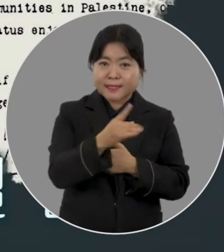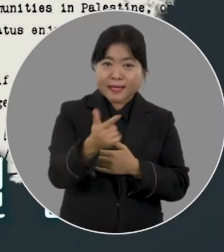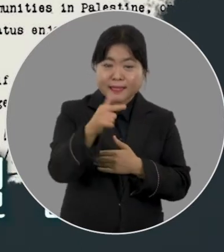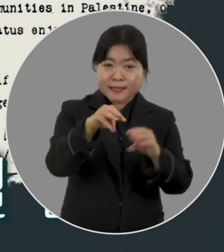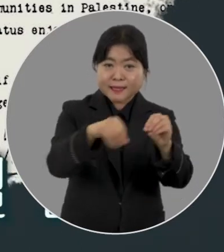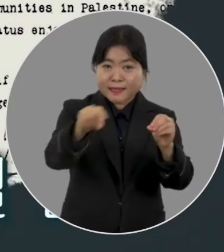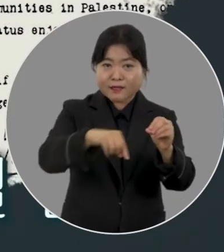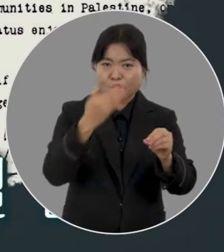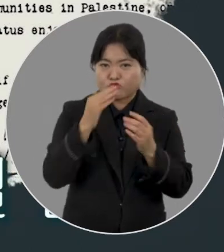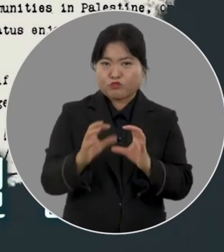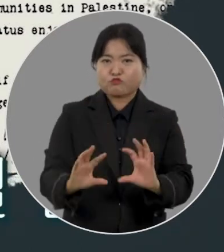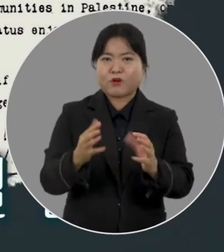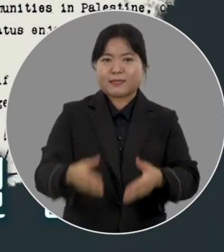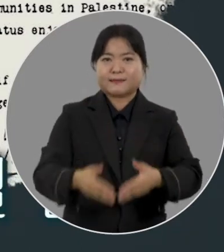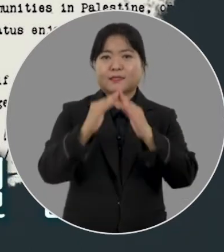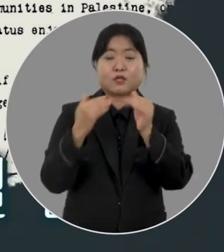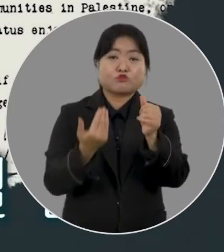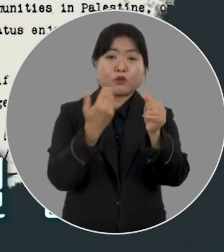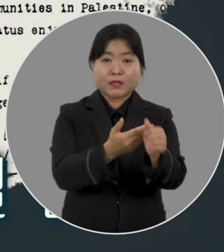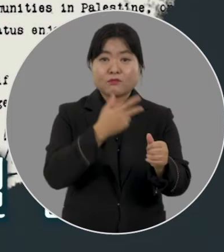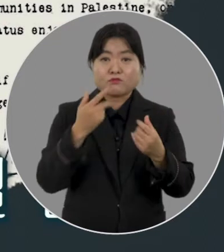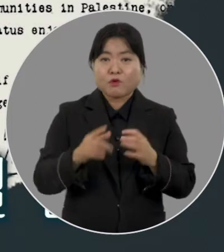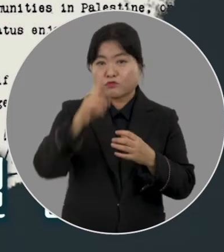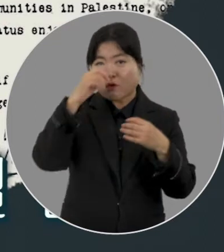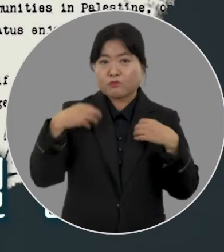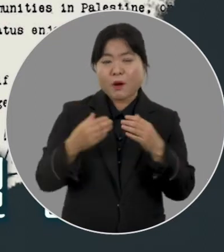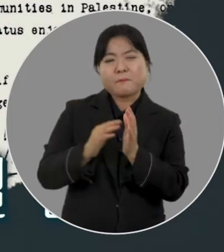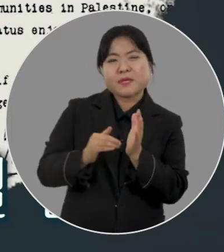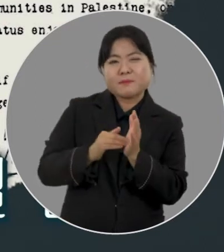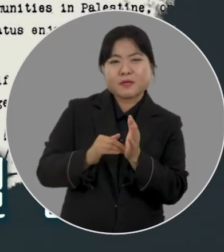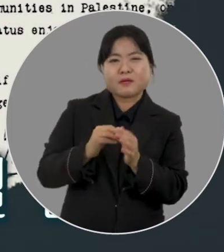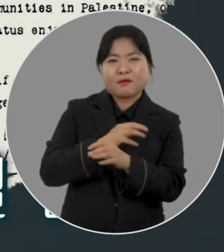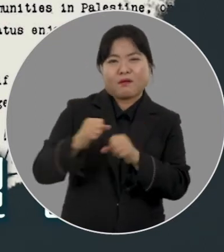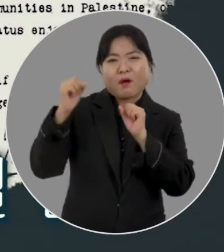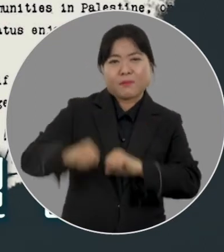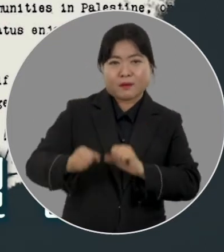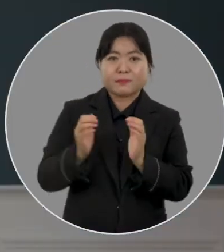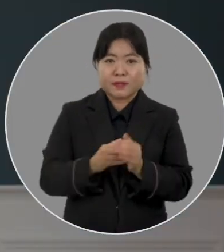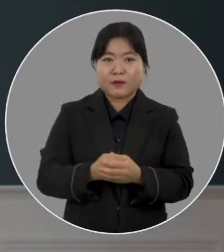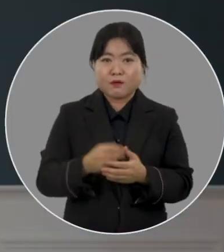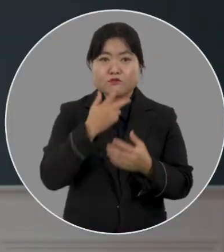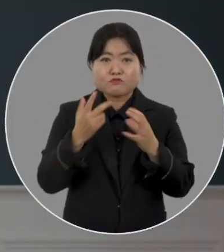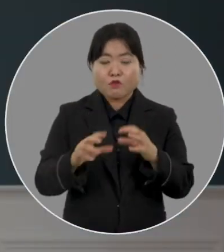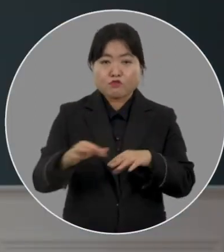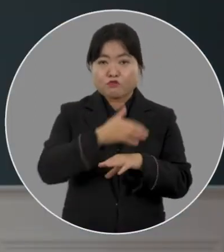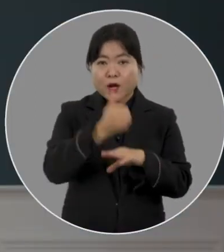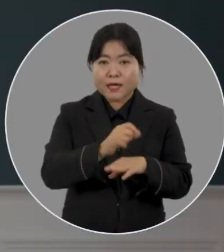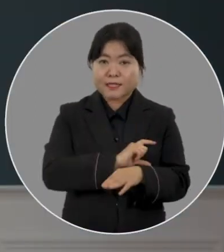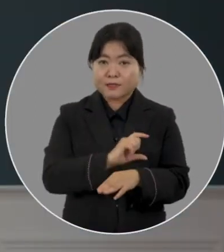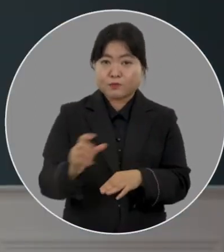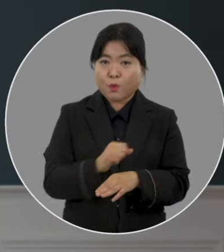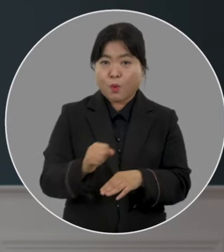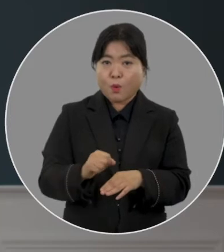팔레스타인 땅에 유대 국가를 창설해 주겠다는 영국 정부의 비밀 협약입니다. 영국 국왕의